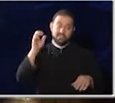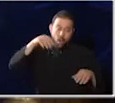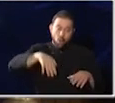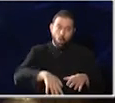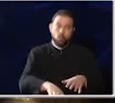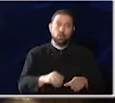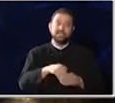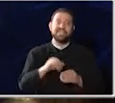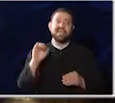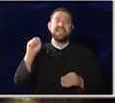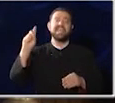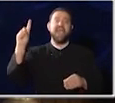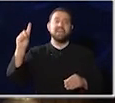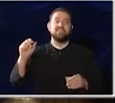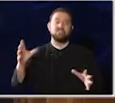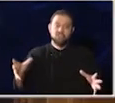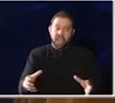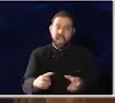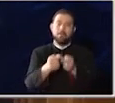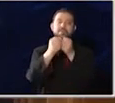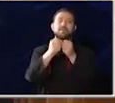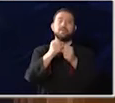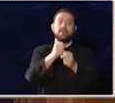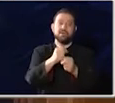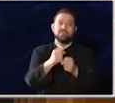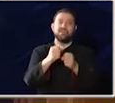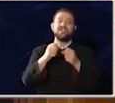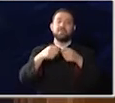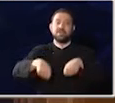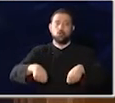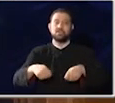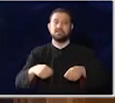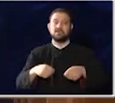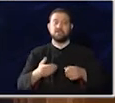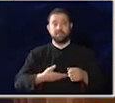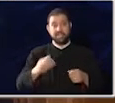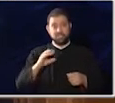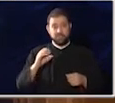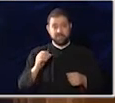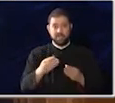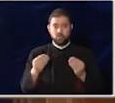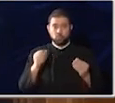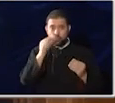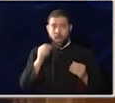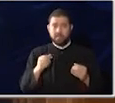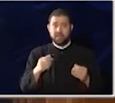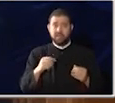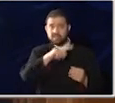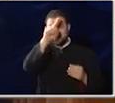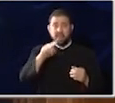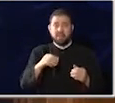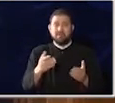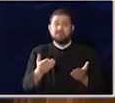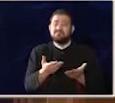ridica pe fiecare dintre noi. Eu nu spun că mulți nu cred acest lucru, dar poate se întreabă până